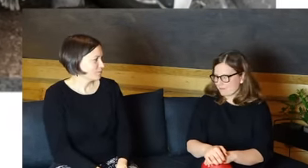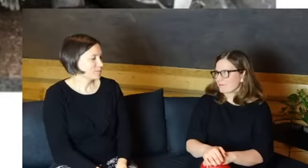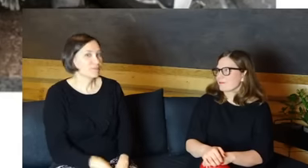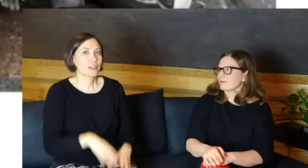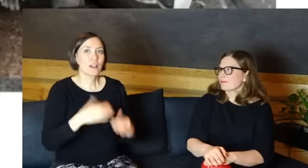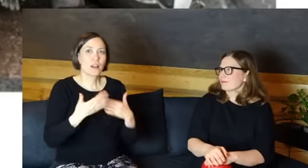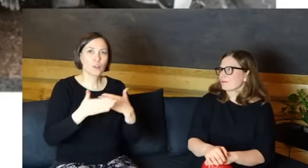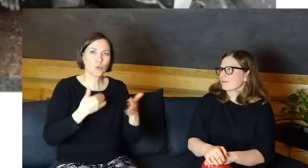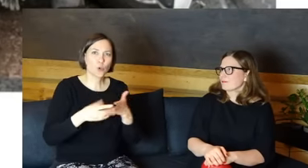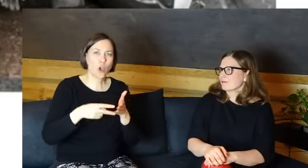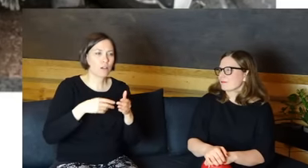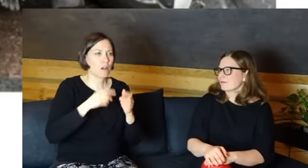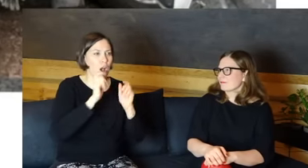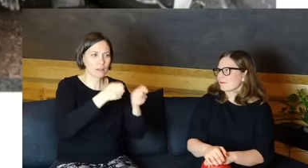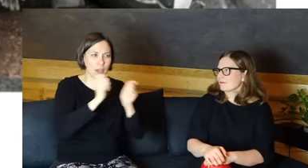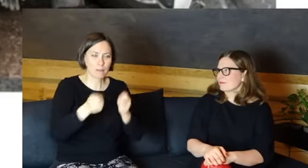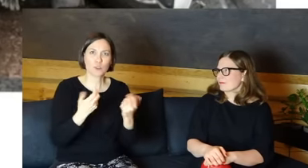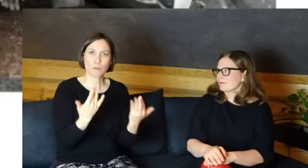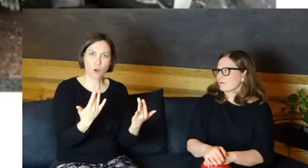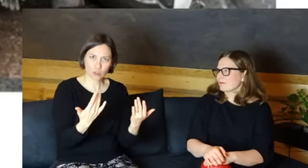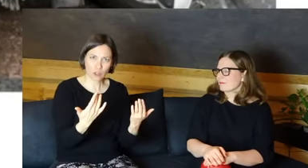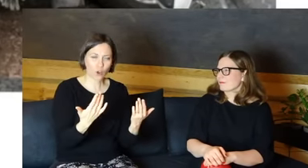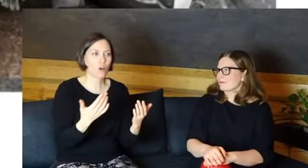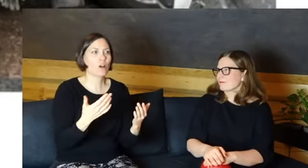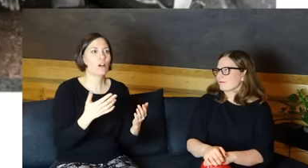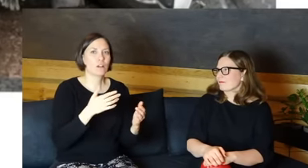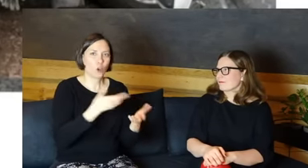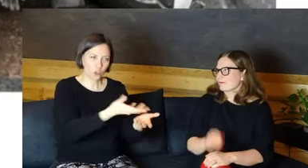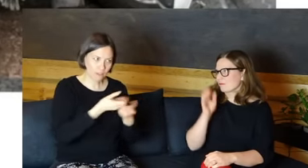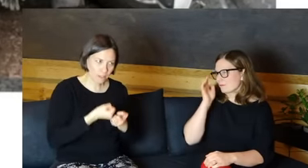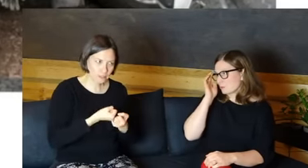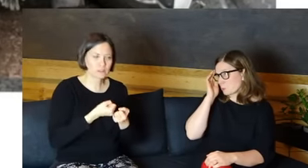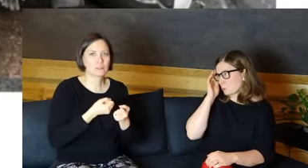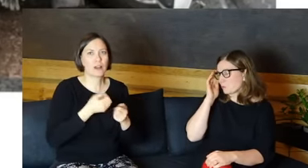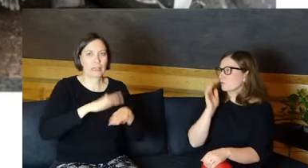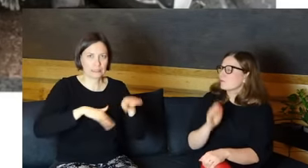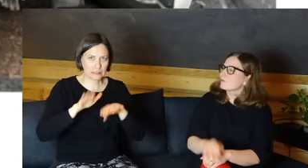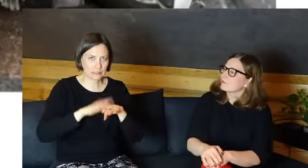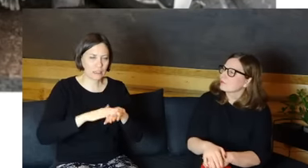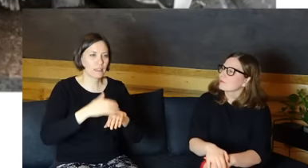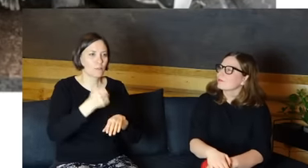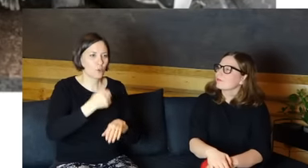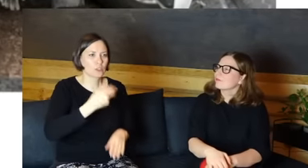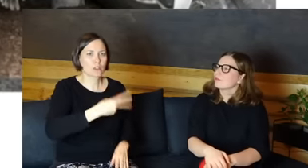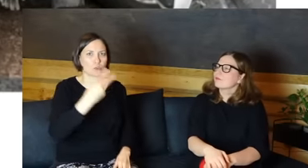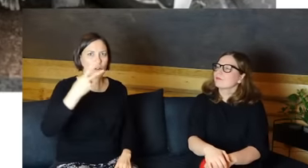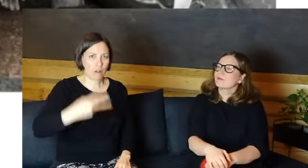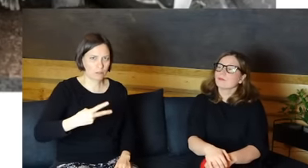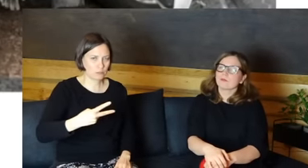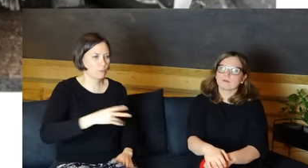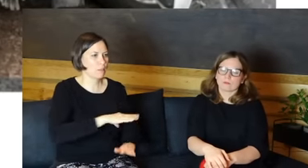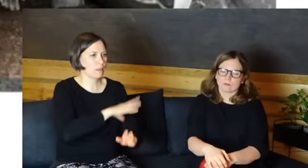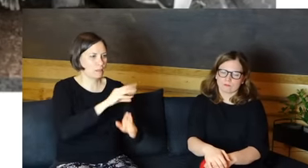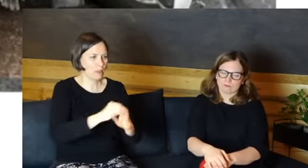työhakemusta vastaanotimme ja käsittelimme yhteensä vuonna 2020?